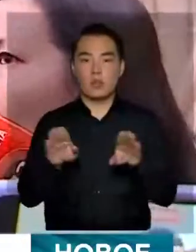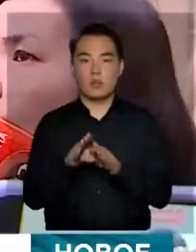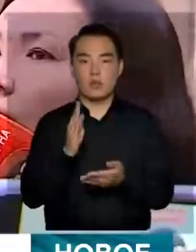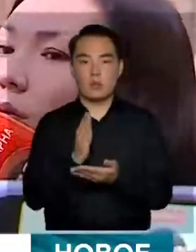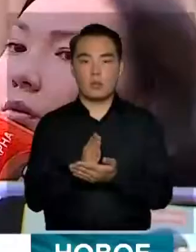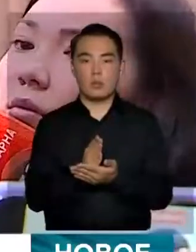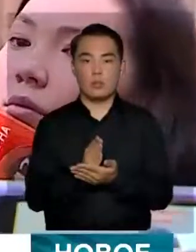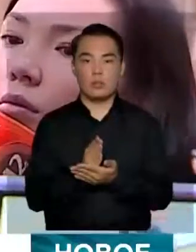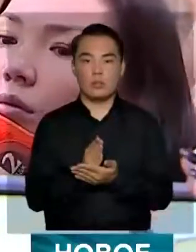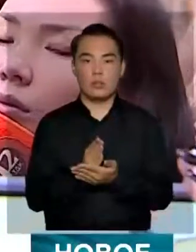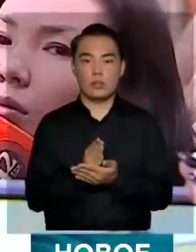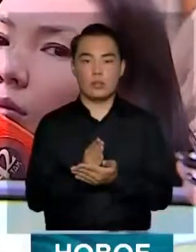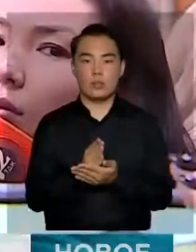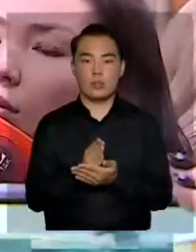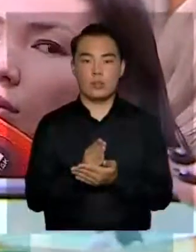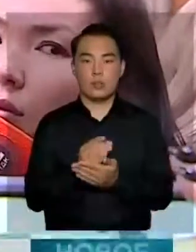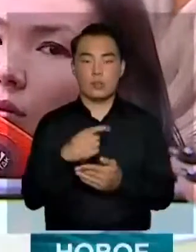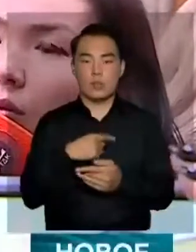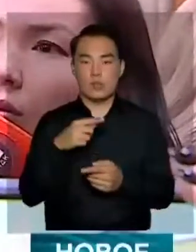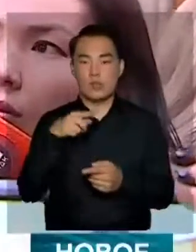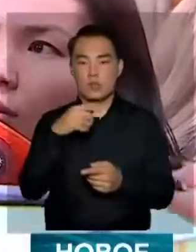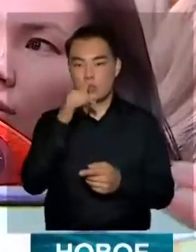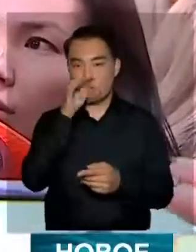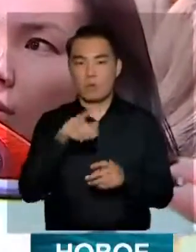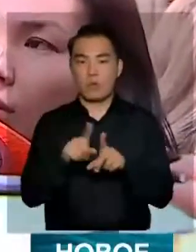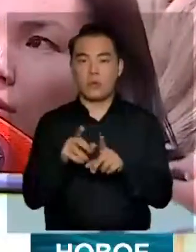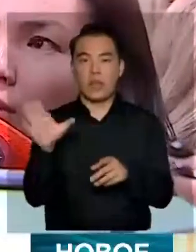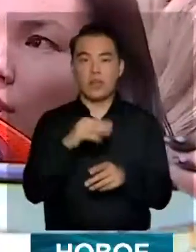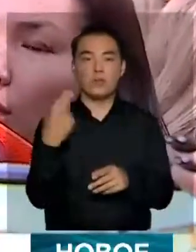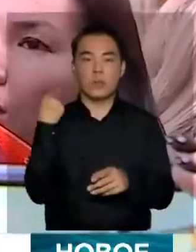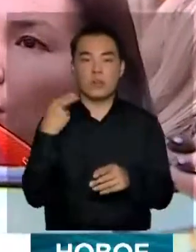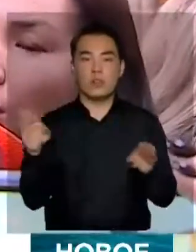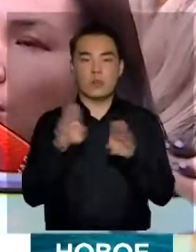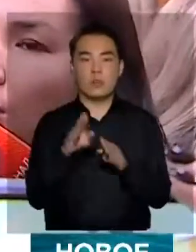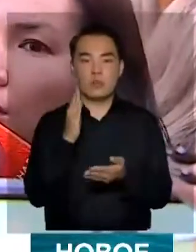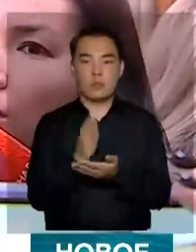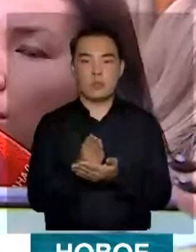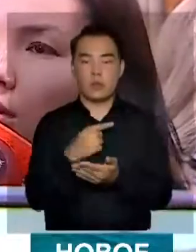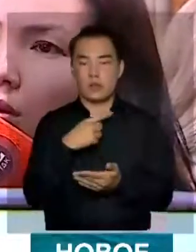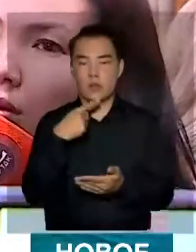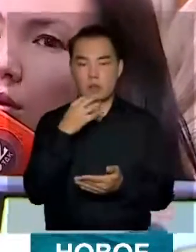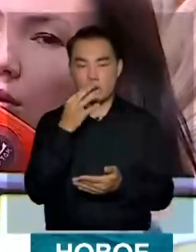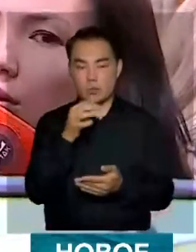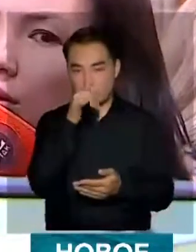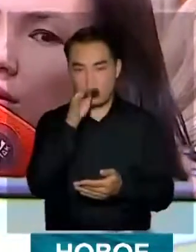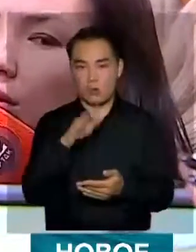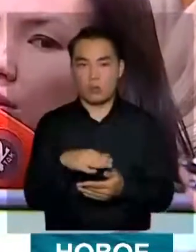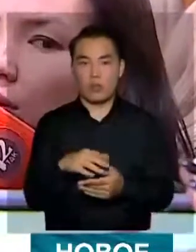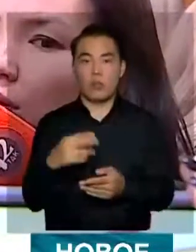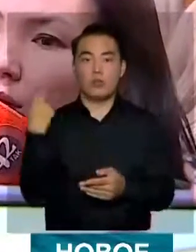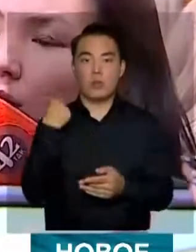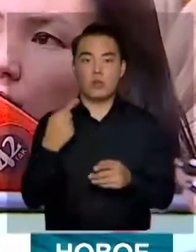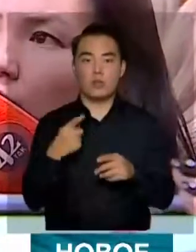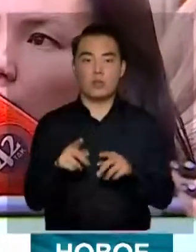Поэтому так не могу сказать, что завтра все долги будут закрыты. Долг сам по себе, он, так скажем, не беда.